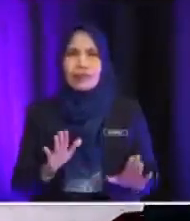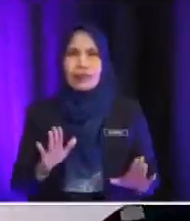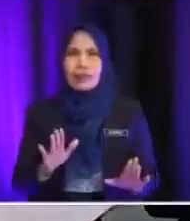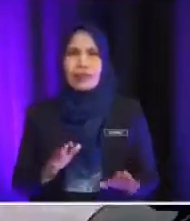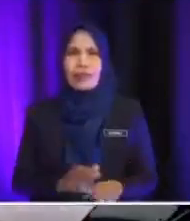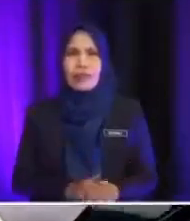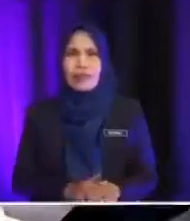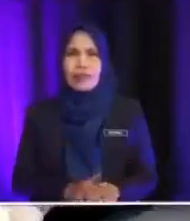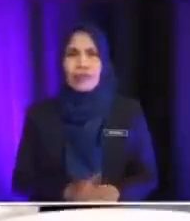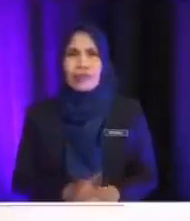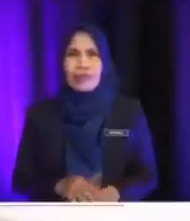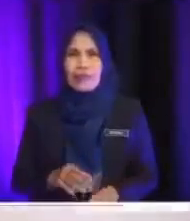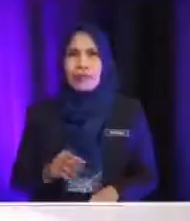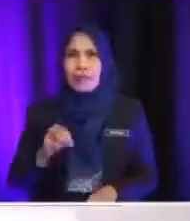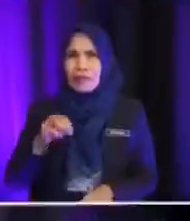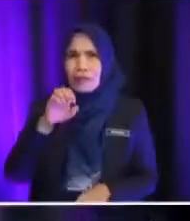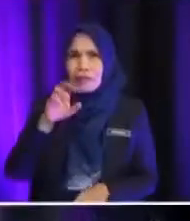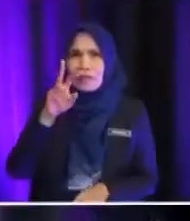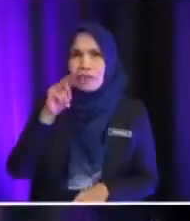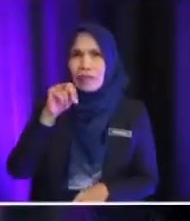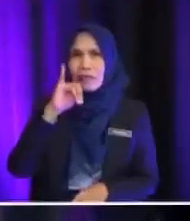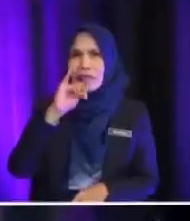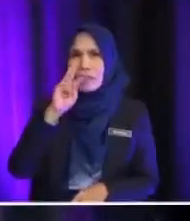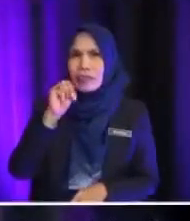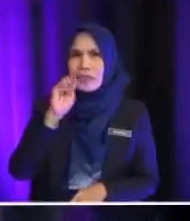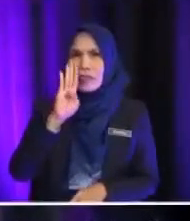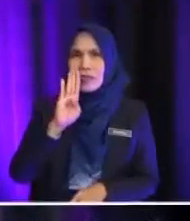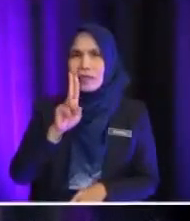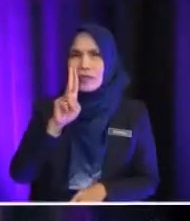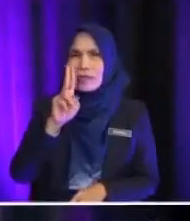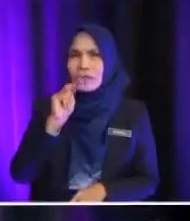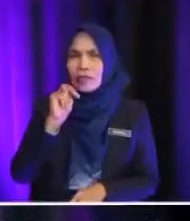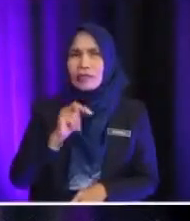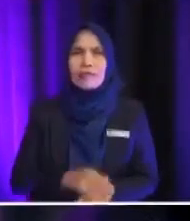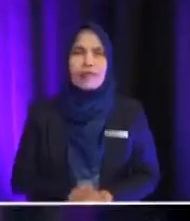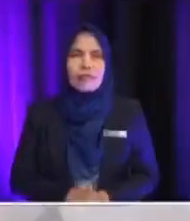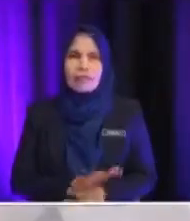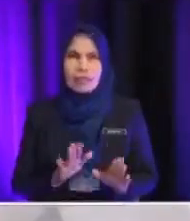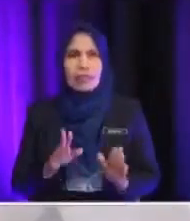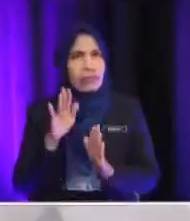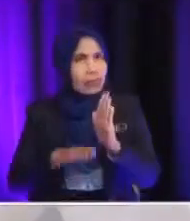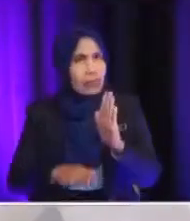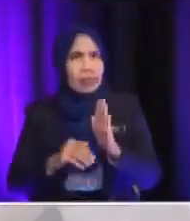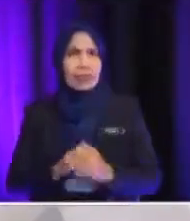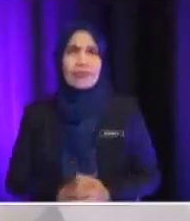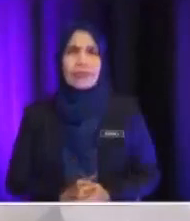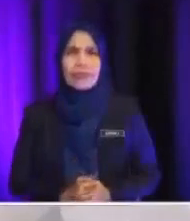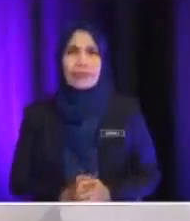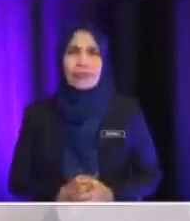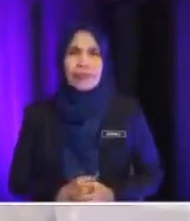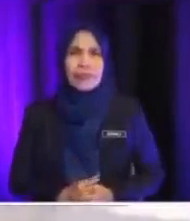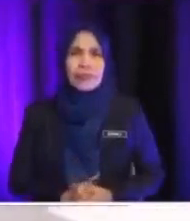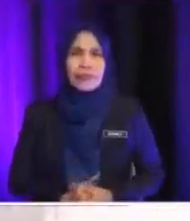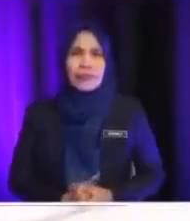kurang. Okey? Okey, ingat dua sudu besar sos lada hitam. Okey, itu baru satu. Kita letakkan